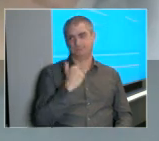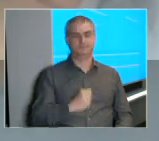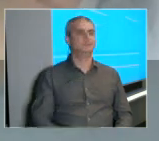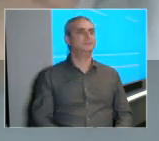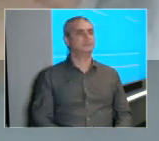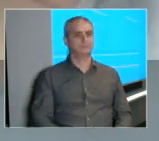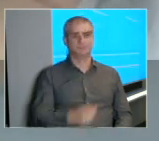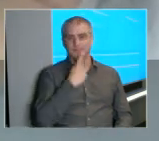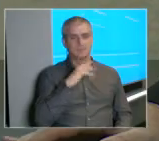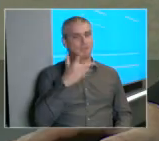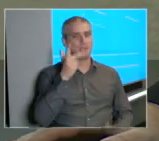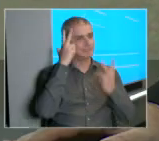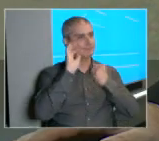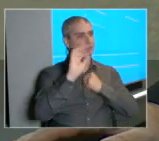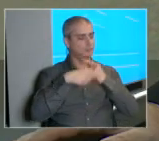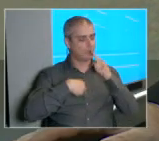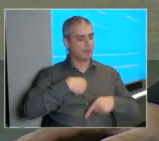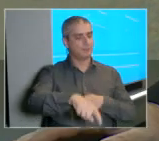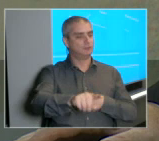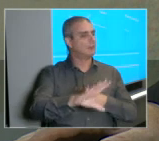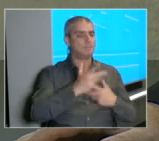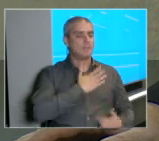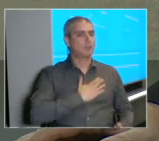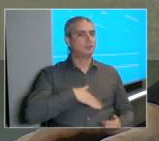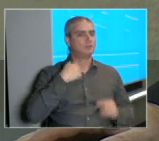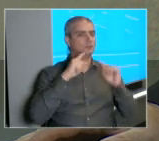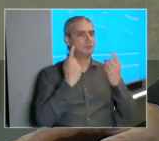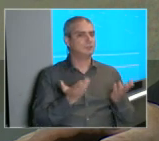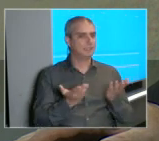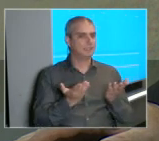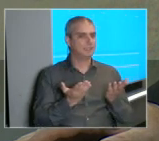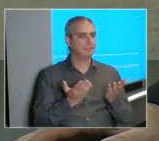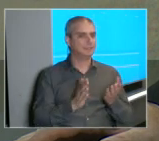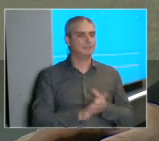כן. עכשיו תגידי, מה הציפיות שלך מהשנה הזאת? מה היית רוצה שיקרה?